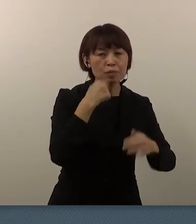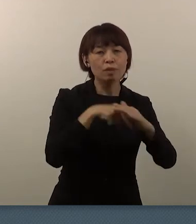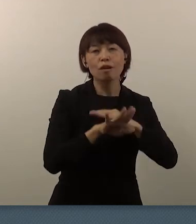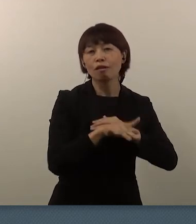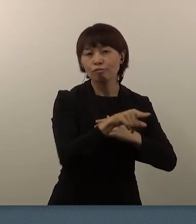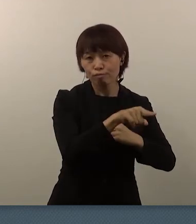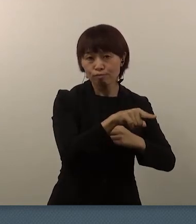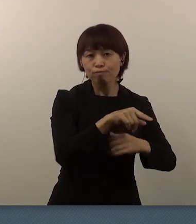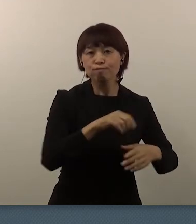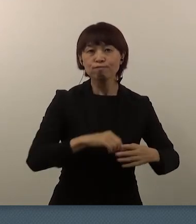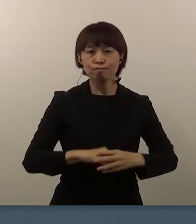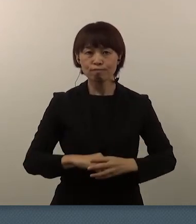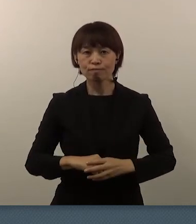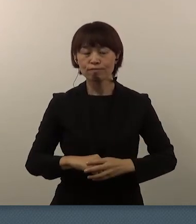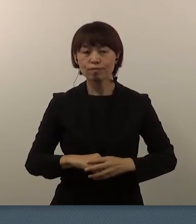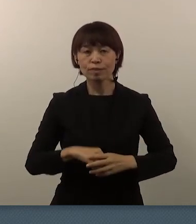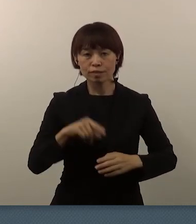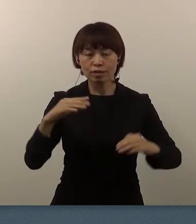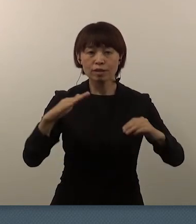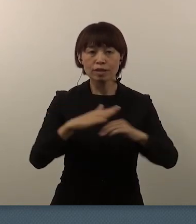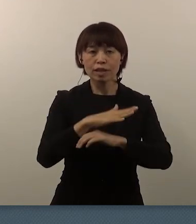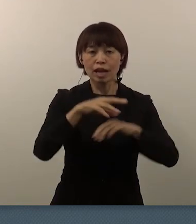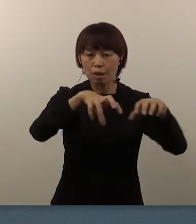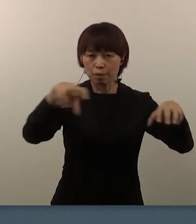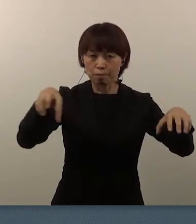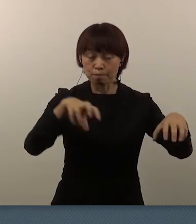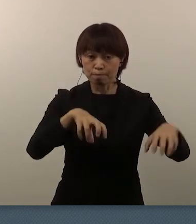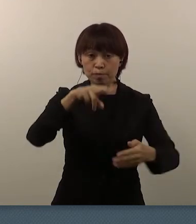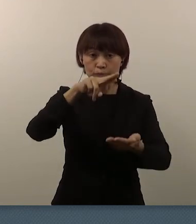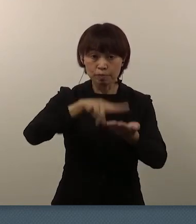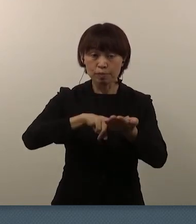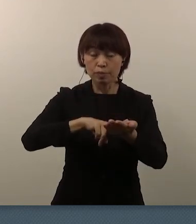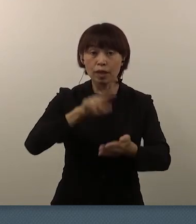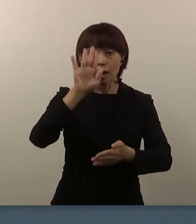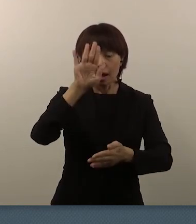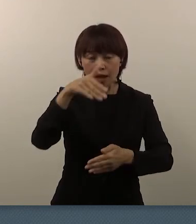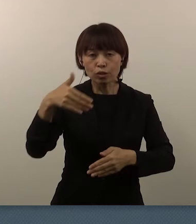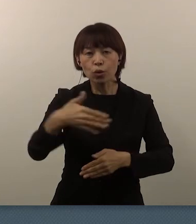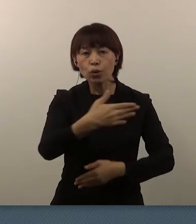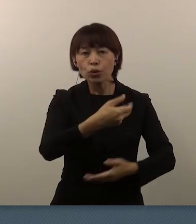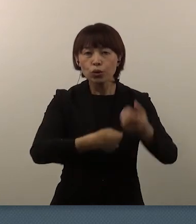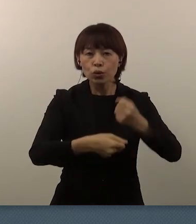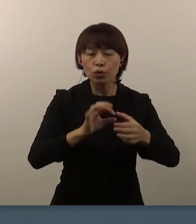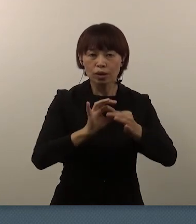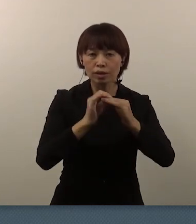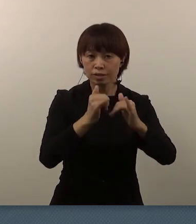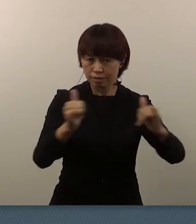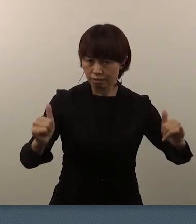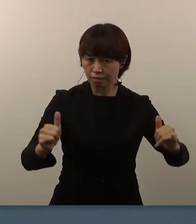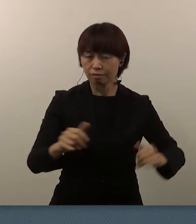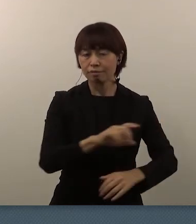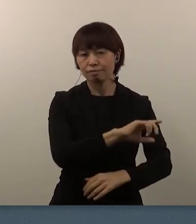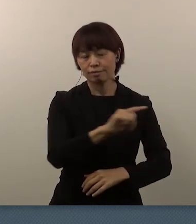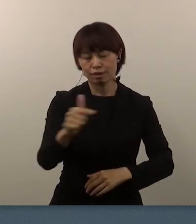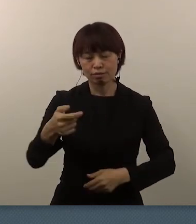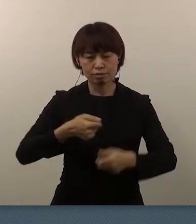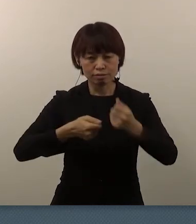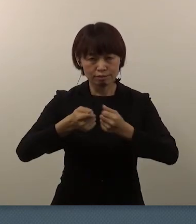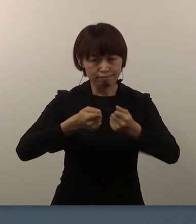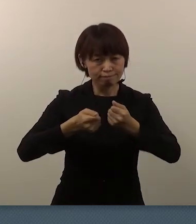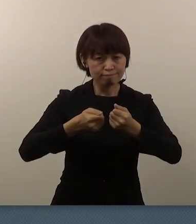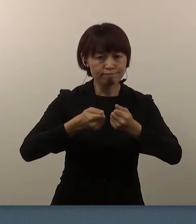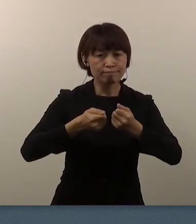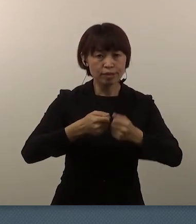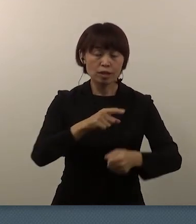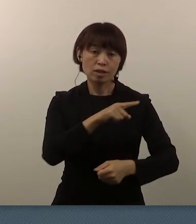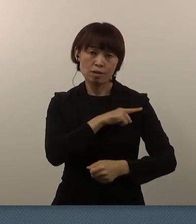まあ、その解明が決まったらそこで業関係者の皆さんと、さまざまな形で調整しながらですね、まず